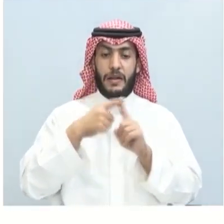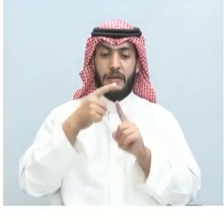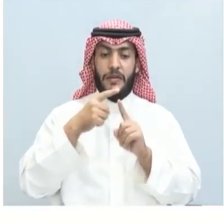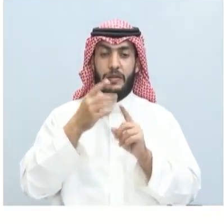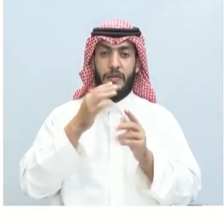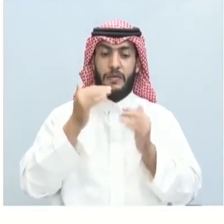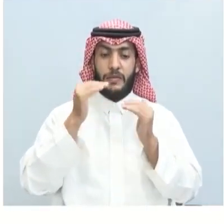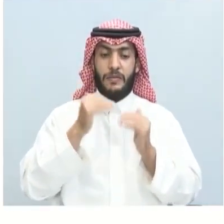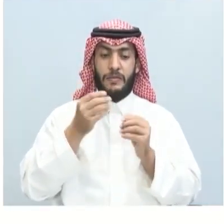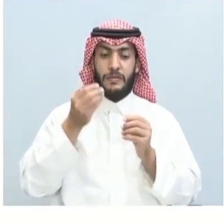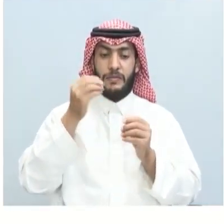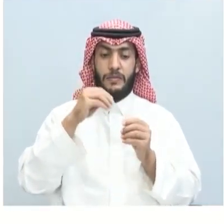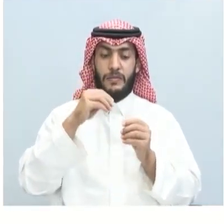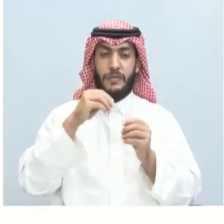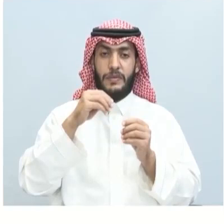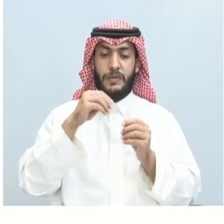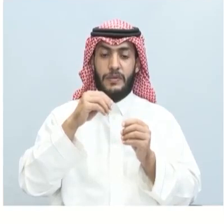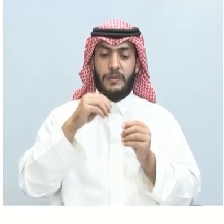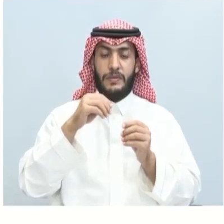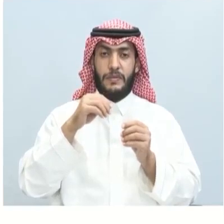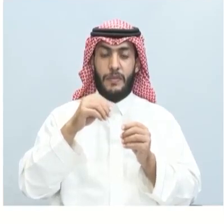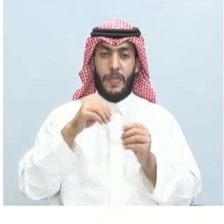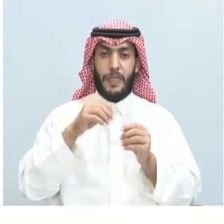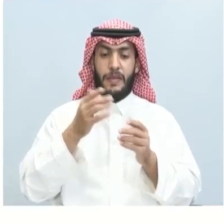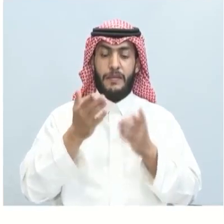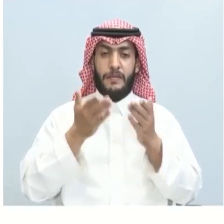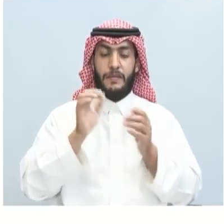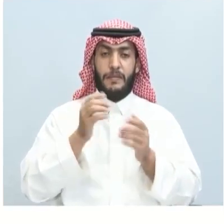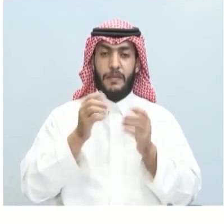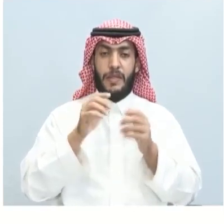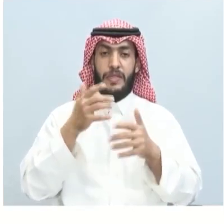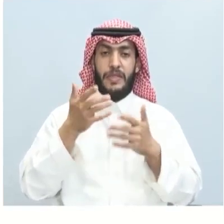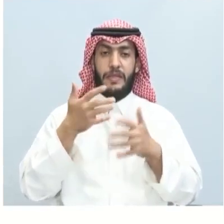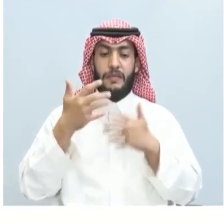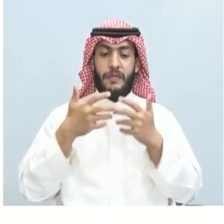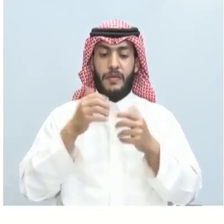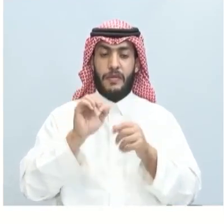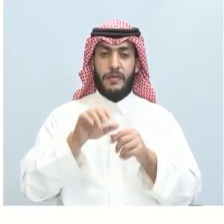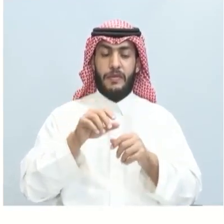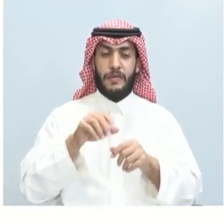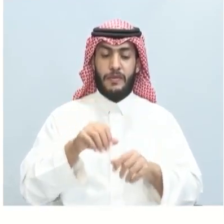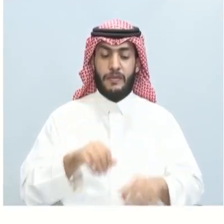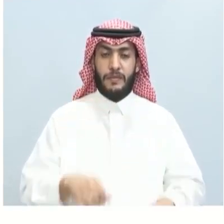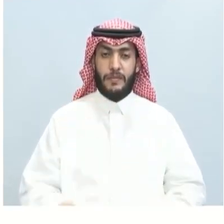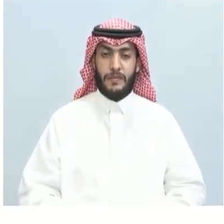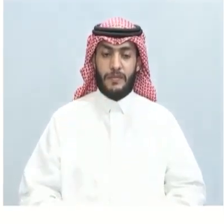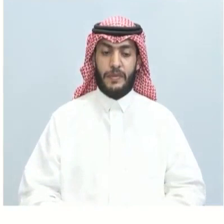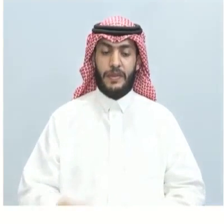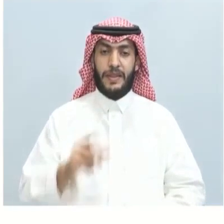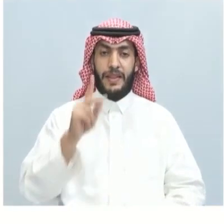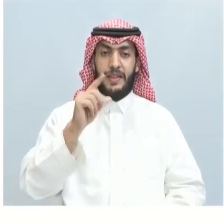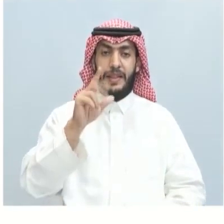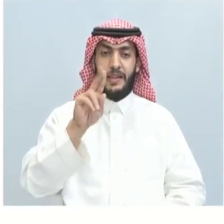وخفضها ينتج المزيد من الماده في معادله التفاعل لاحظ عندي التفاعل طبعا هنا دلتا اتش